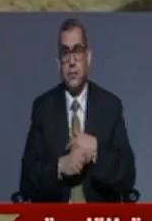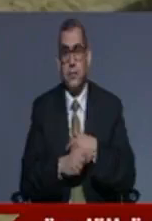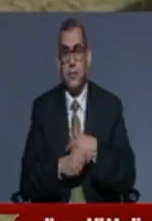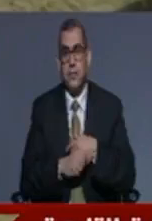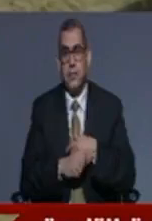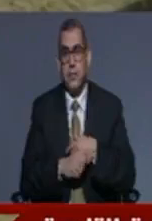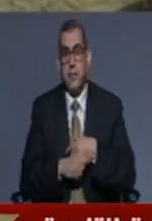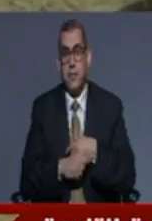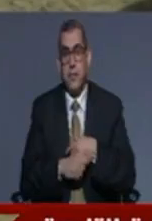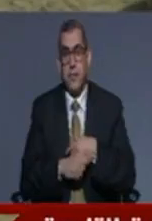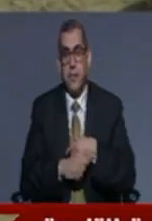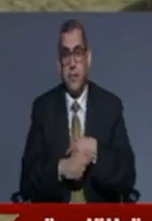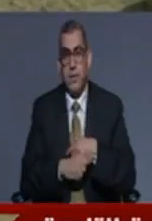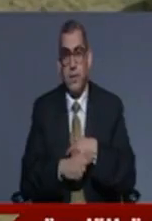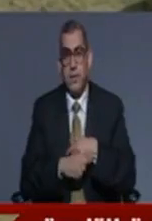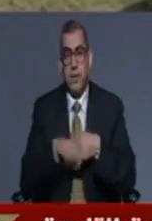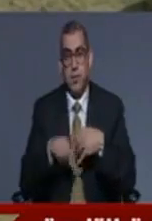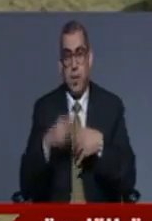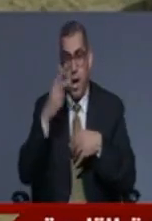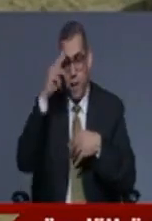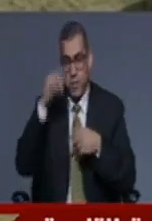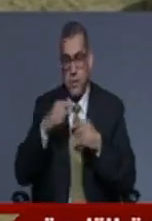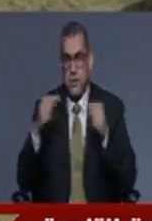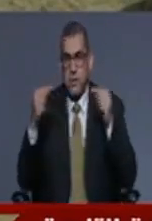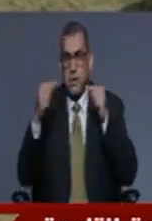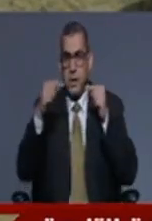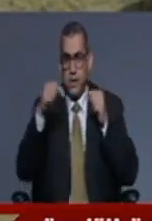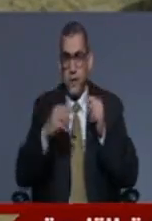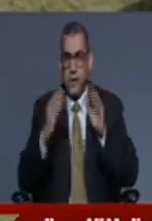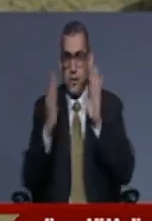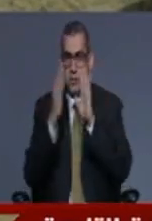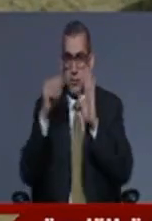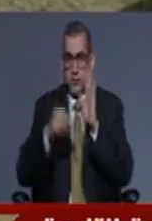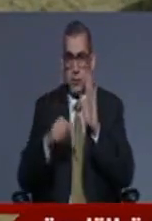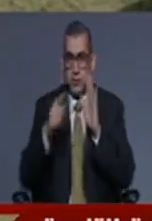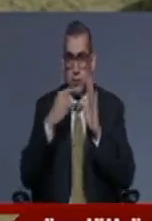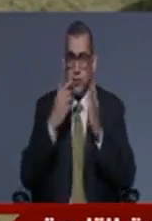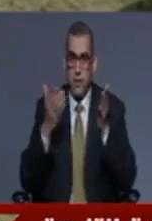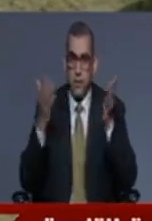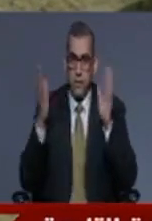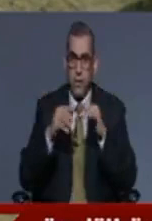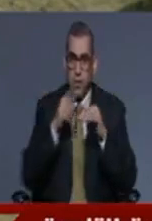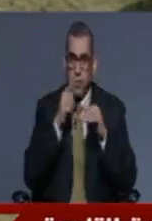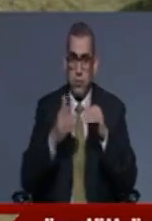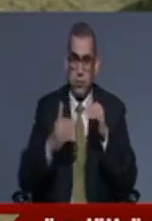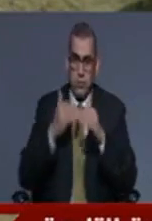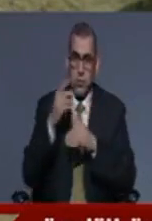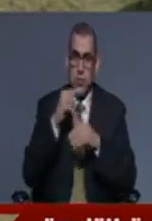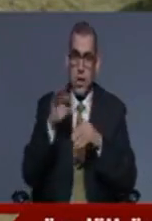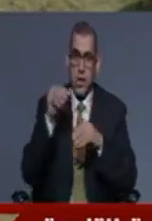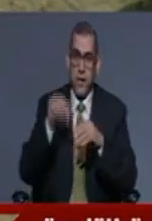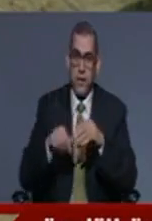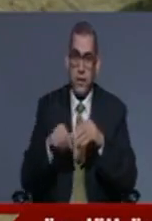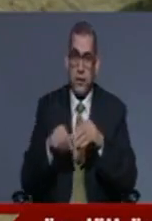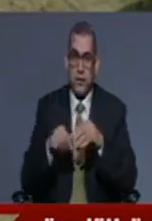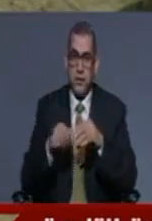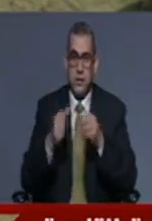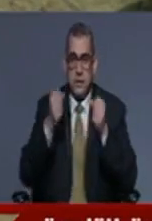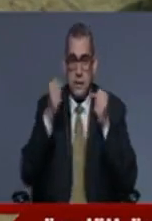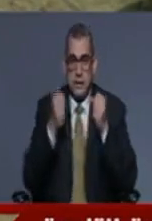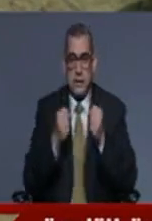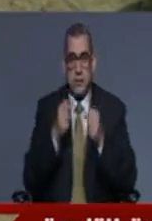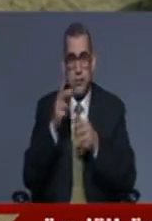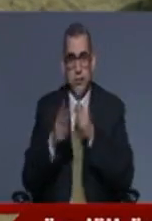إن جزء من التحديات التي تواجهنا هي السيولة، وجزء منها هي عبء